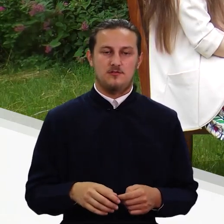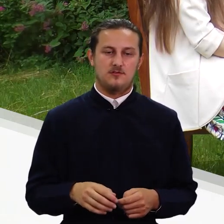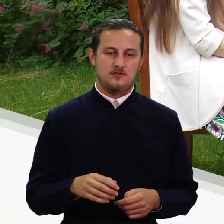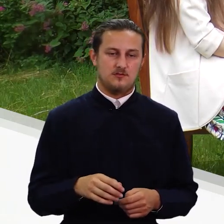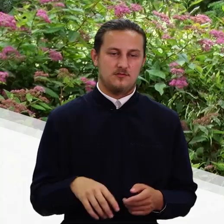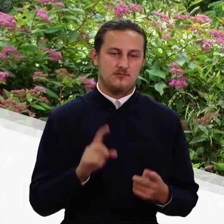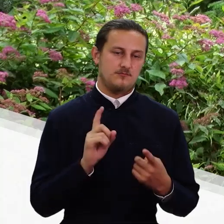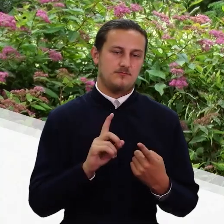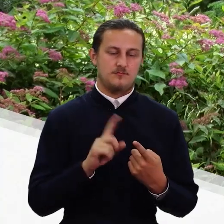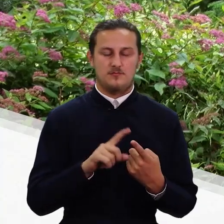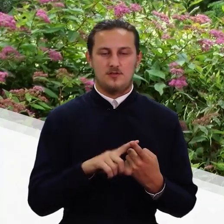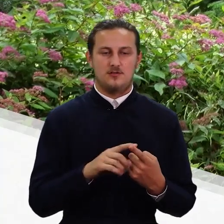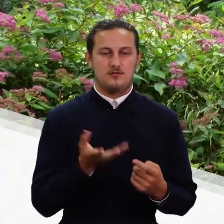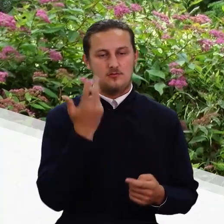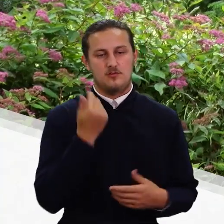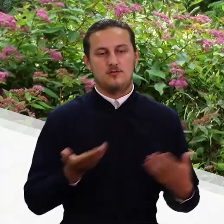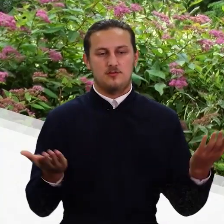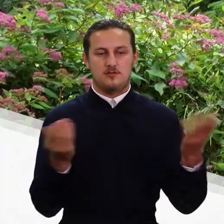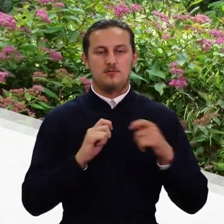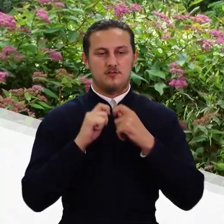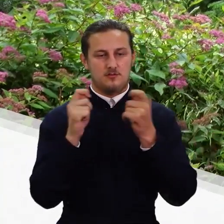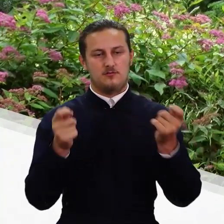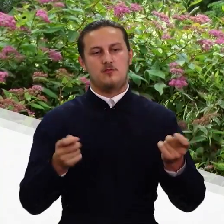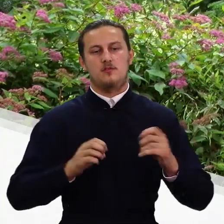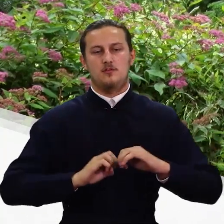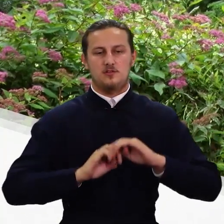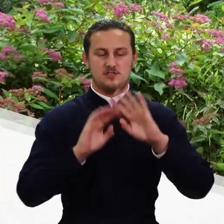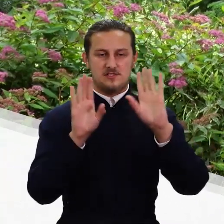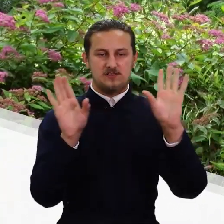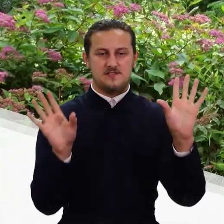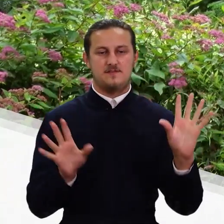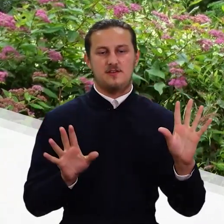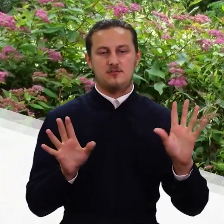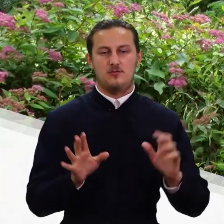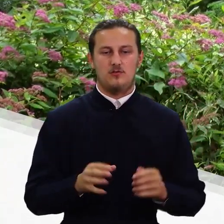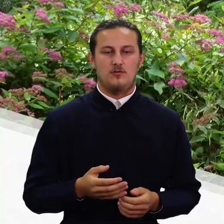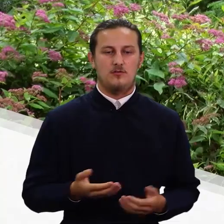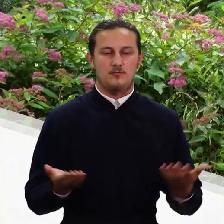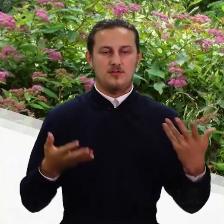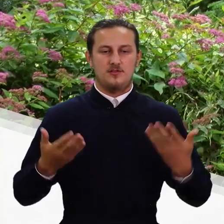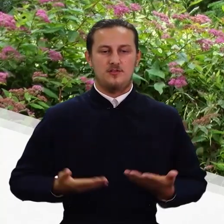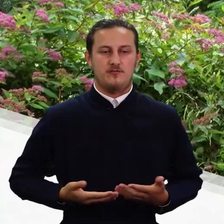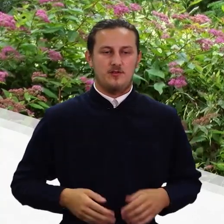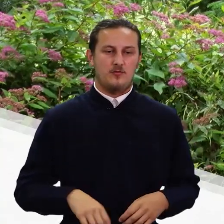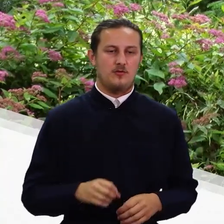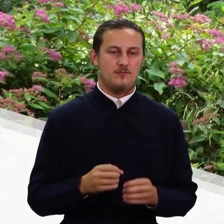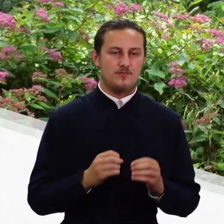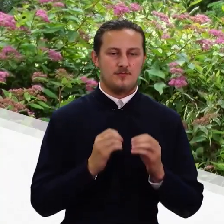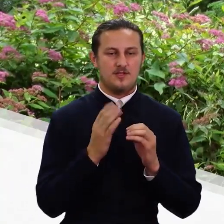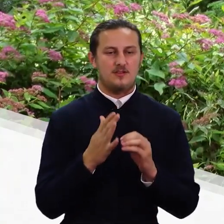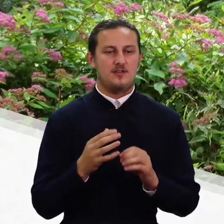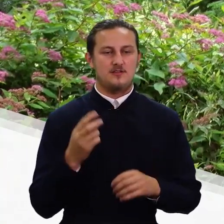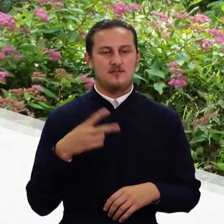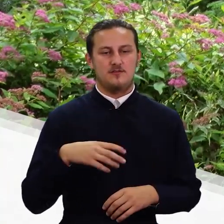моментів. Перший момент – це момент, коли нам дають святого, ми живемо 15 років, 20 років, 30 років, ми в церкві є